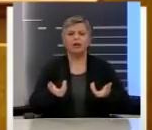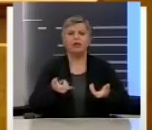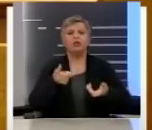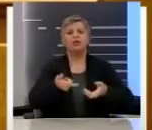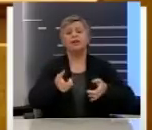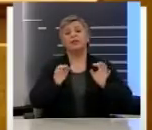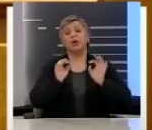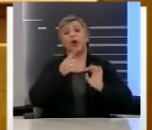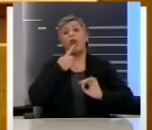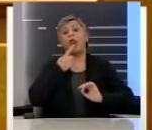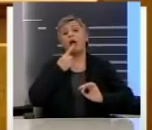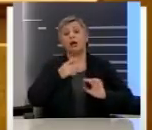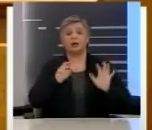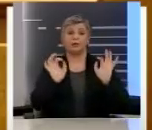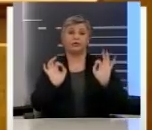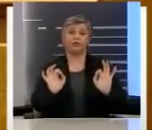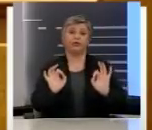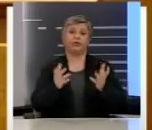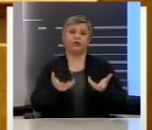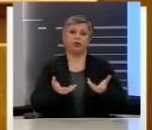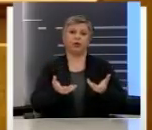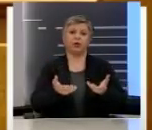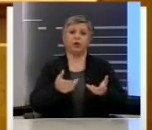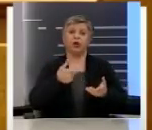Και οι ισχυροί πάντοτε